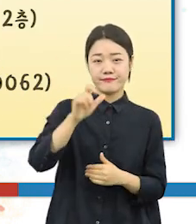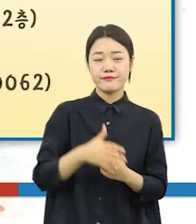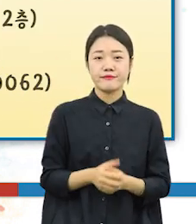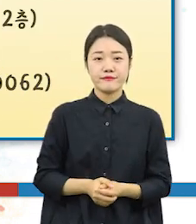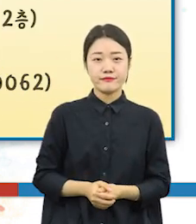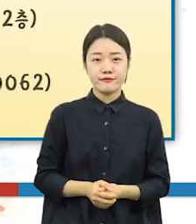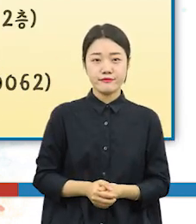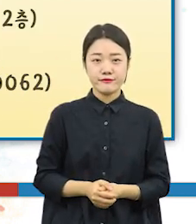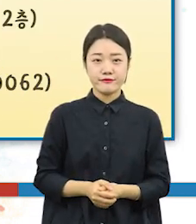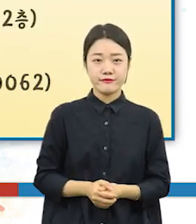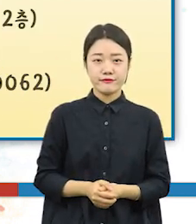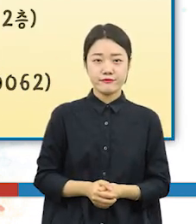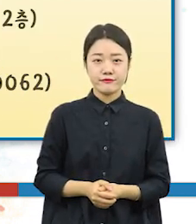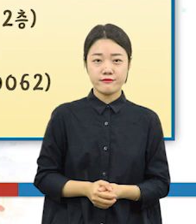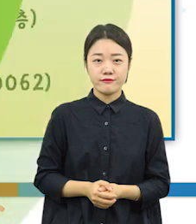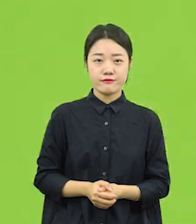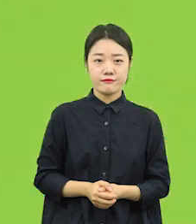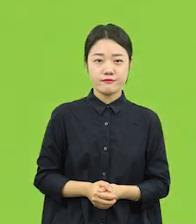15명입니다.